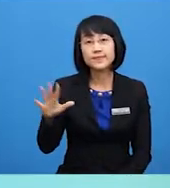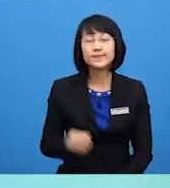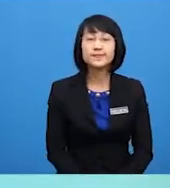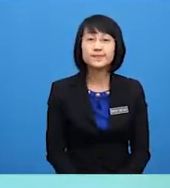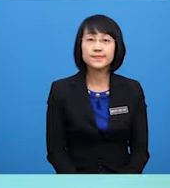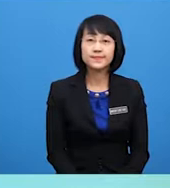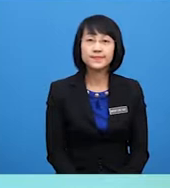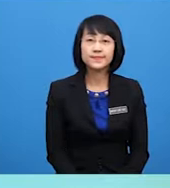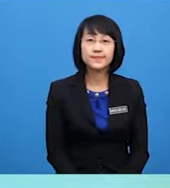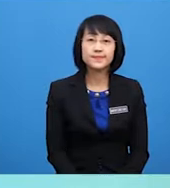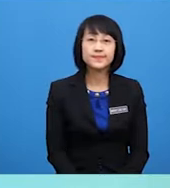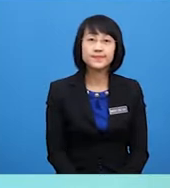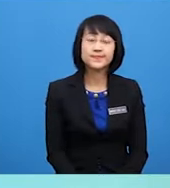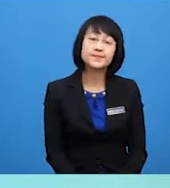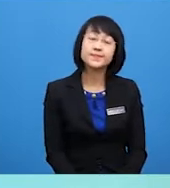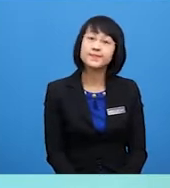45.